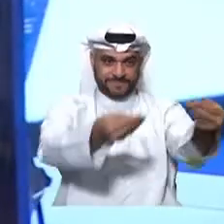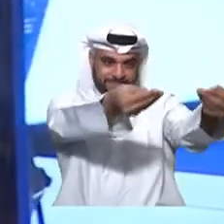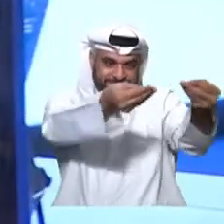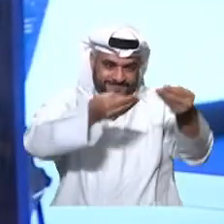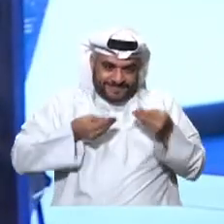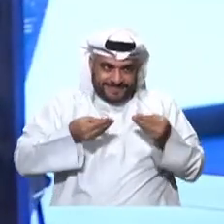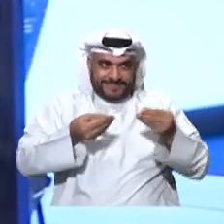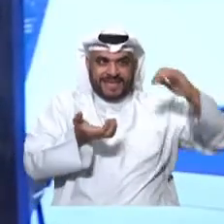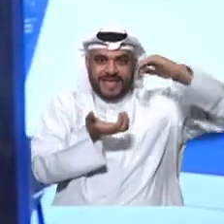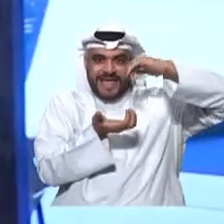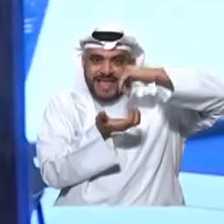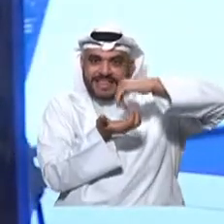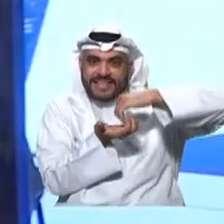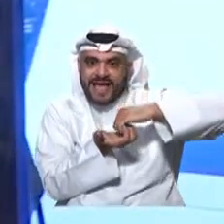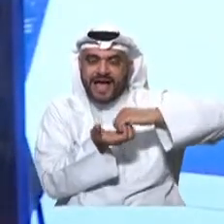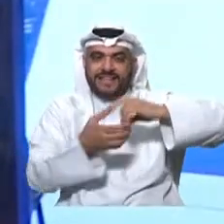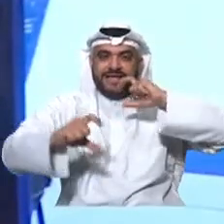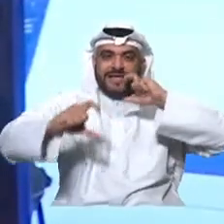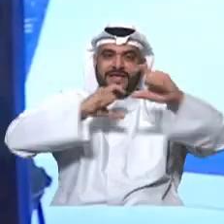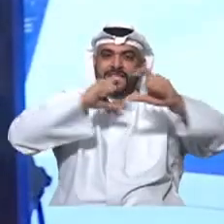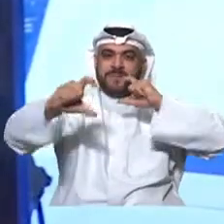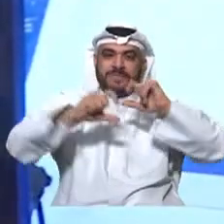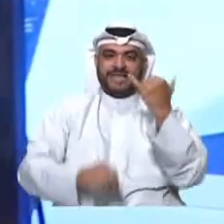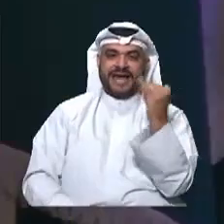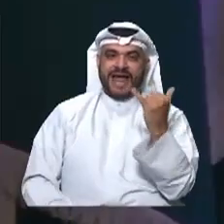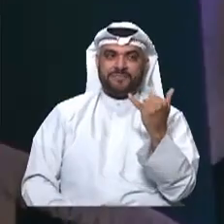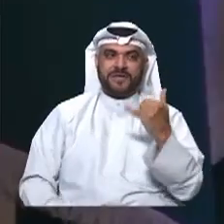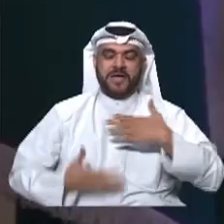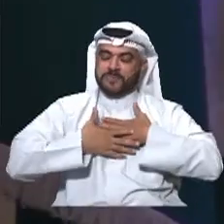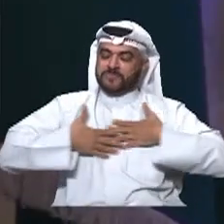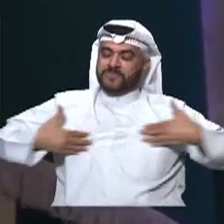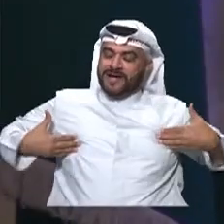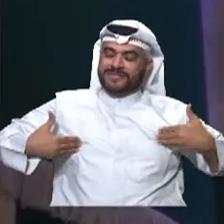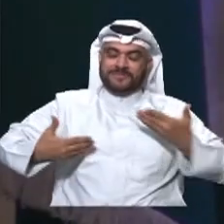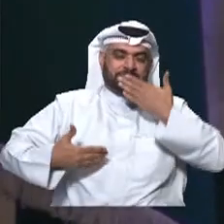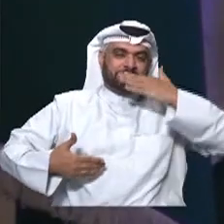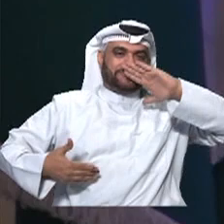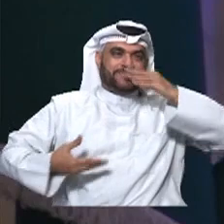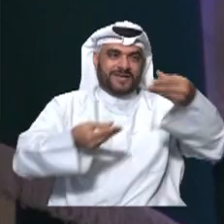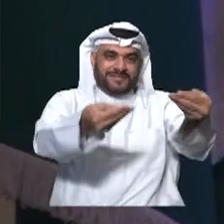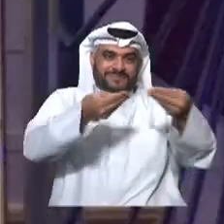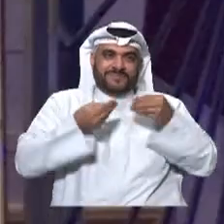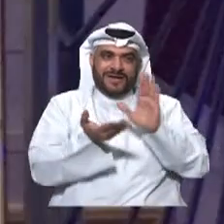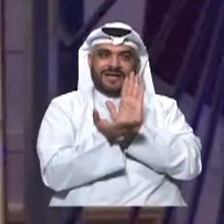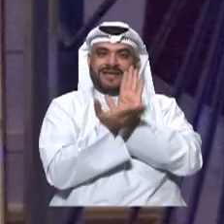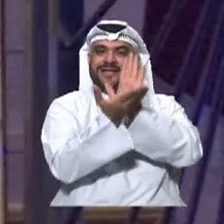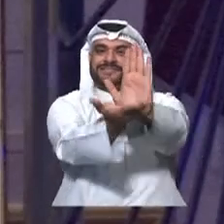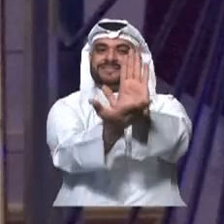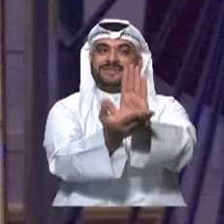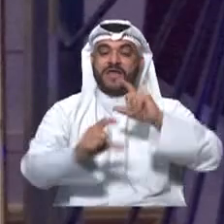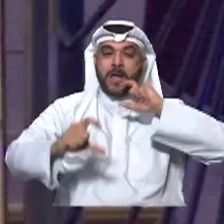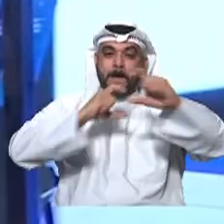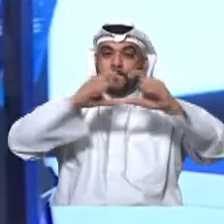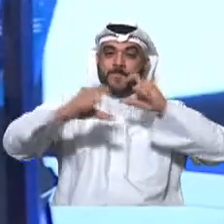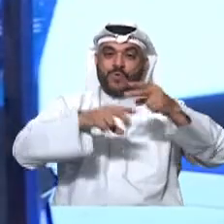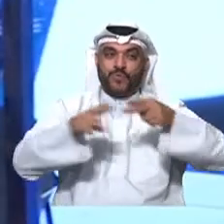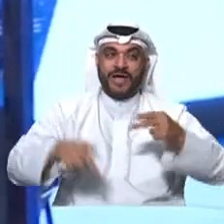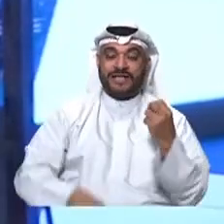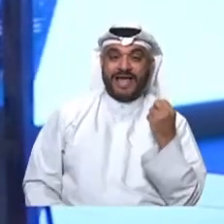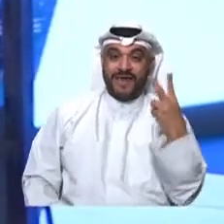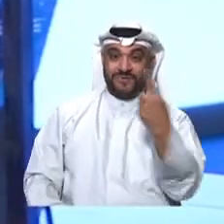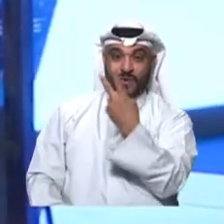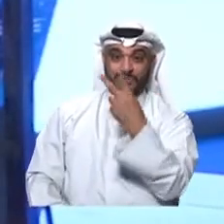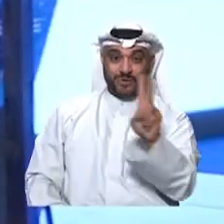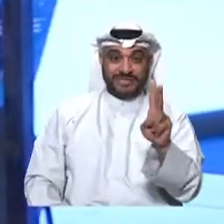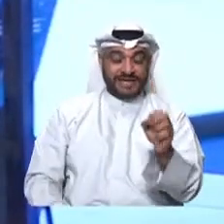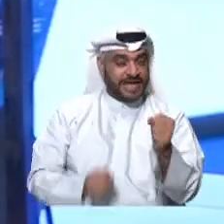مصارف العربية، كان شرف لي بالنسبة لي أنا وشرف للبنوك الكويتية. التكريم كان سنة 21، كانت تحديات